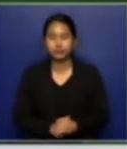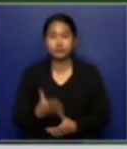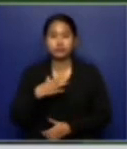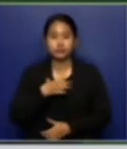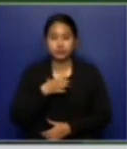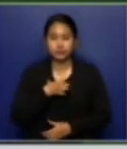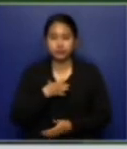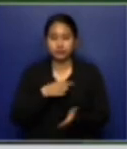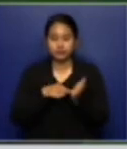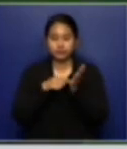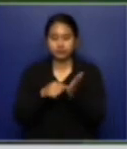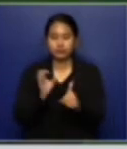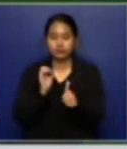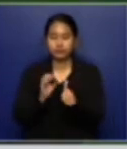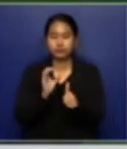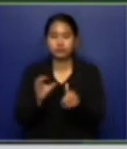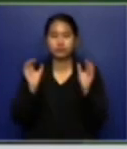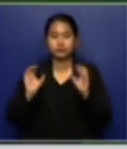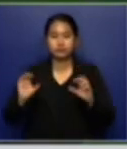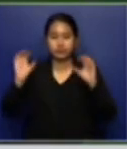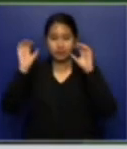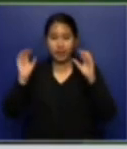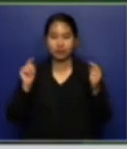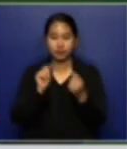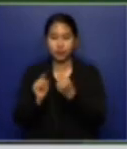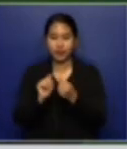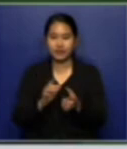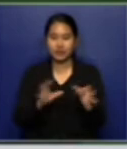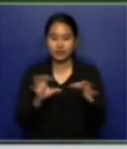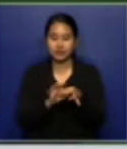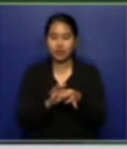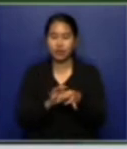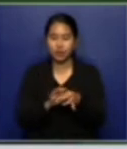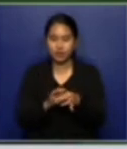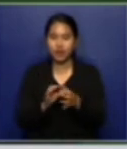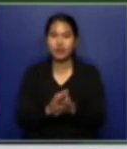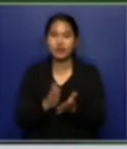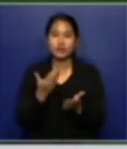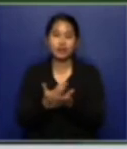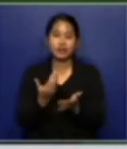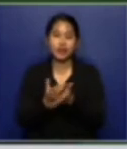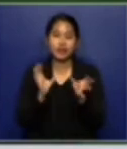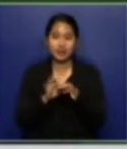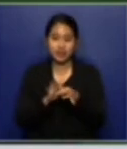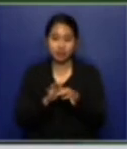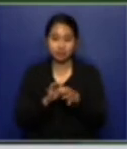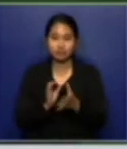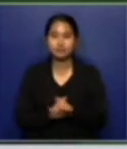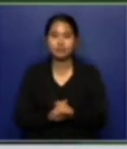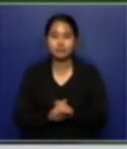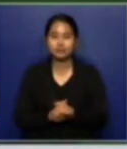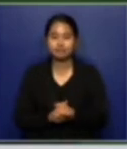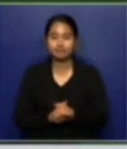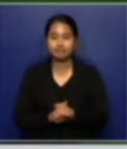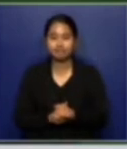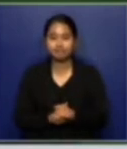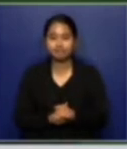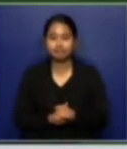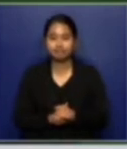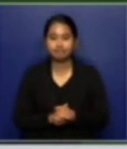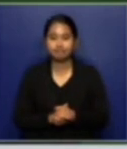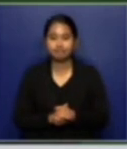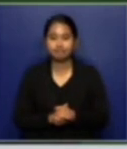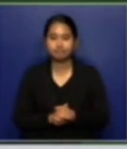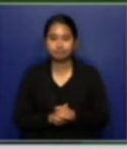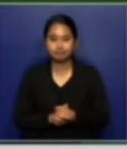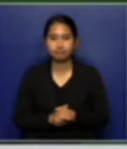ากจะเสนอแนะรัฐบาลในประเด็นเรื่องการใช้งบบูรณาการให้มีประสิทธิภาพนะคะเรื่องที่1 นะคะขอสไลด์ถัดไ